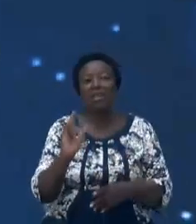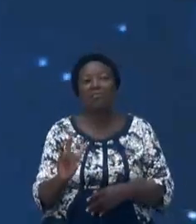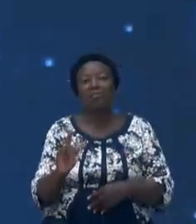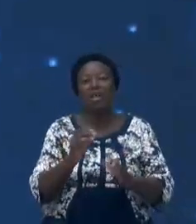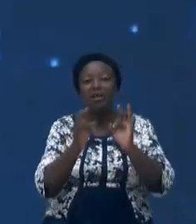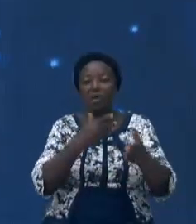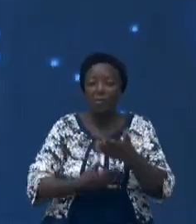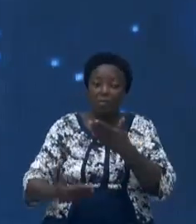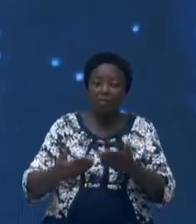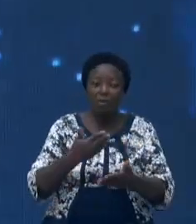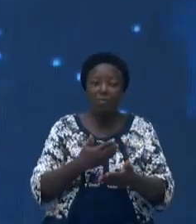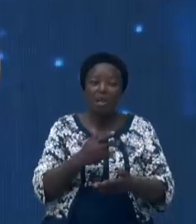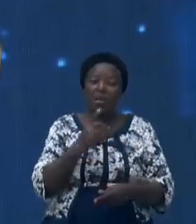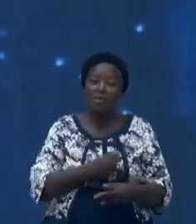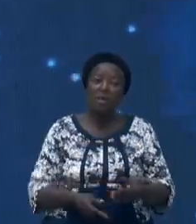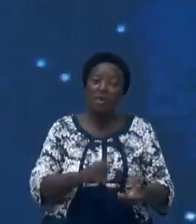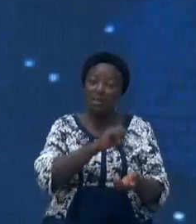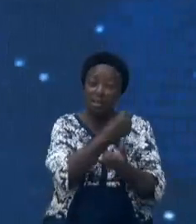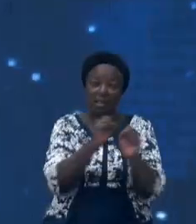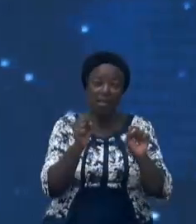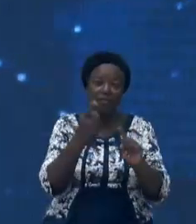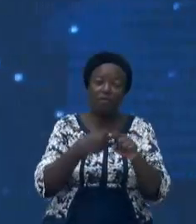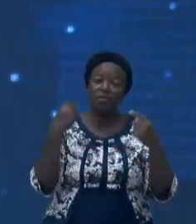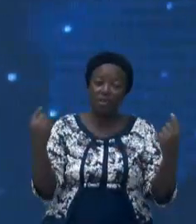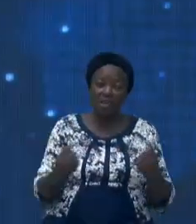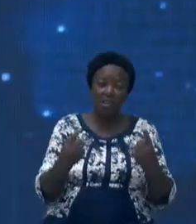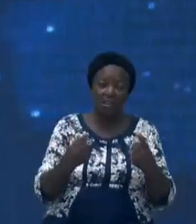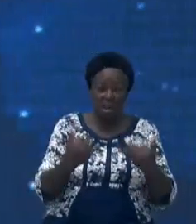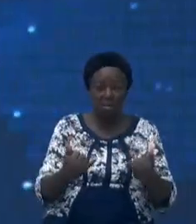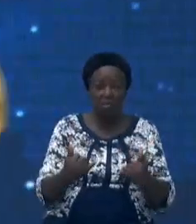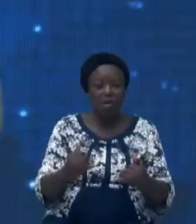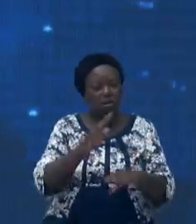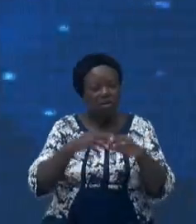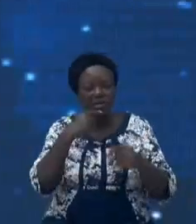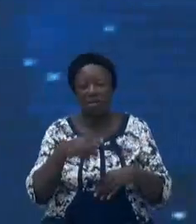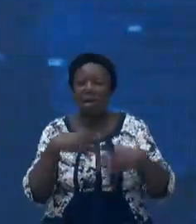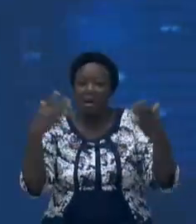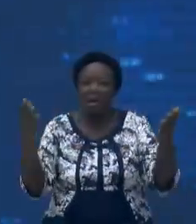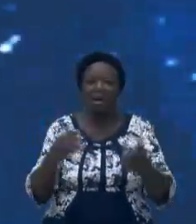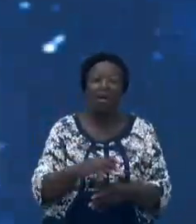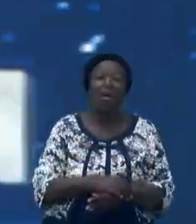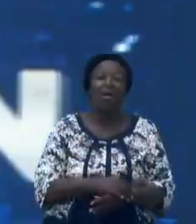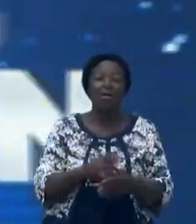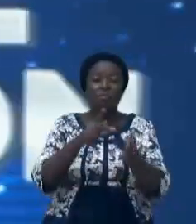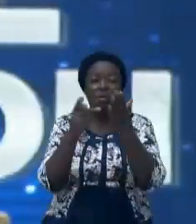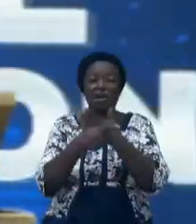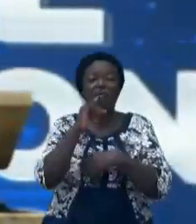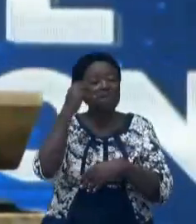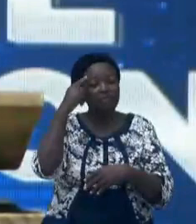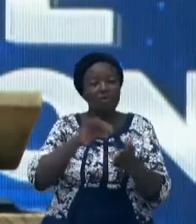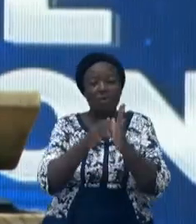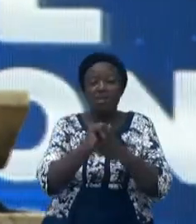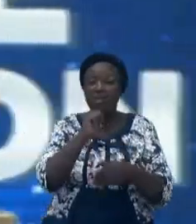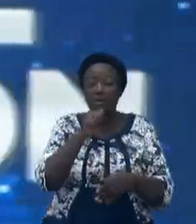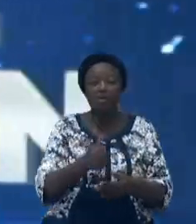l'abondance situe à l'est de nouveau déjà le 10 par an je rends demain ça pour ceux